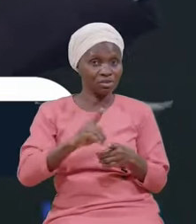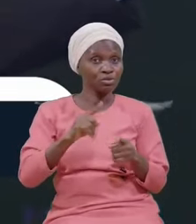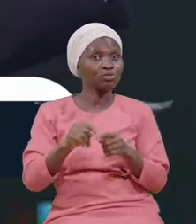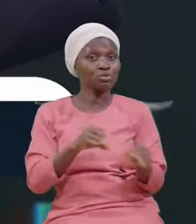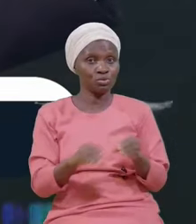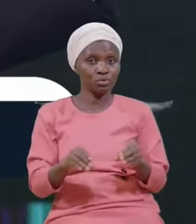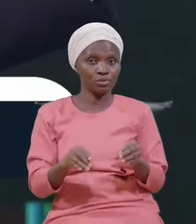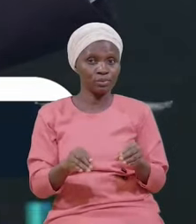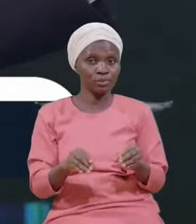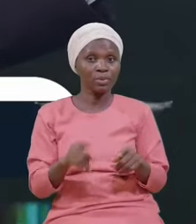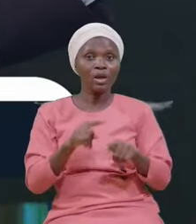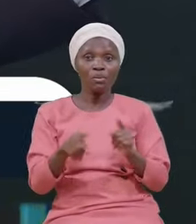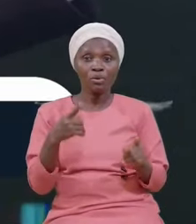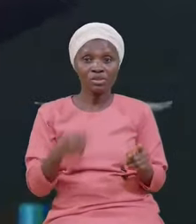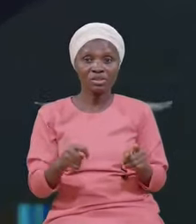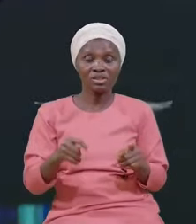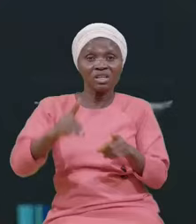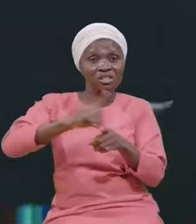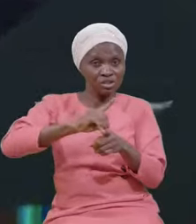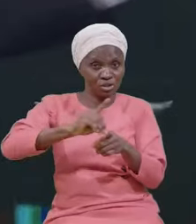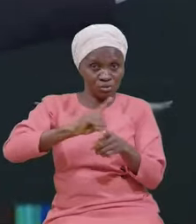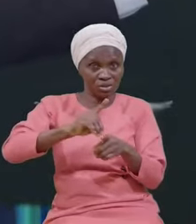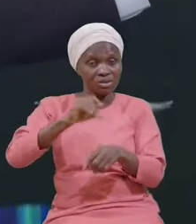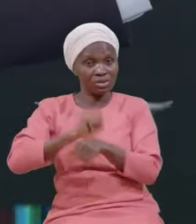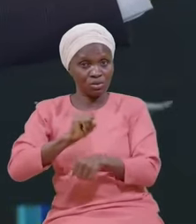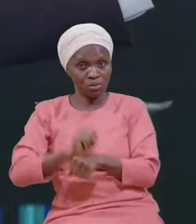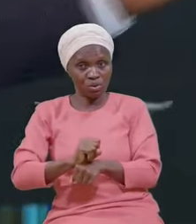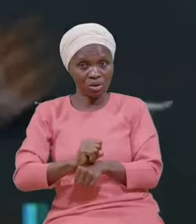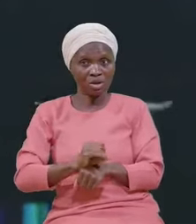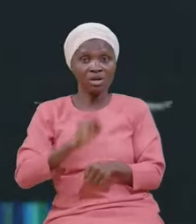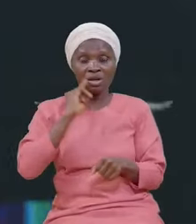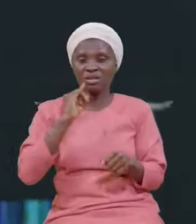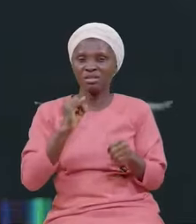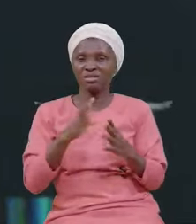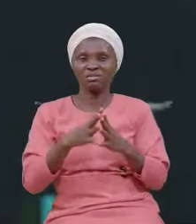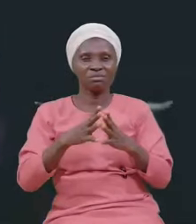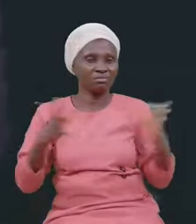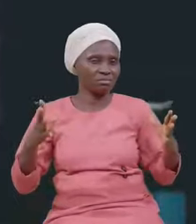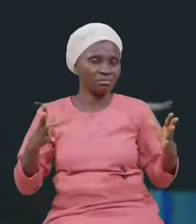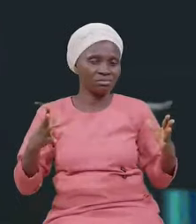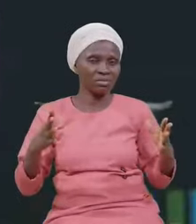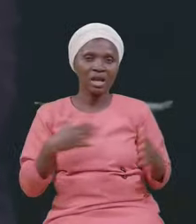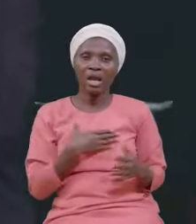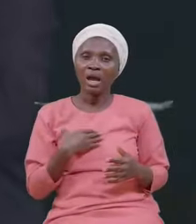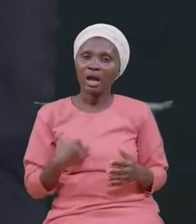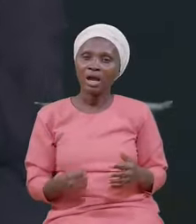jouer, mais le devoir, la responsabilité est énorme.